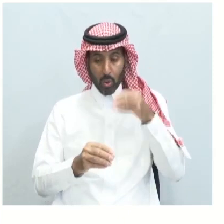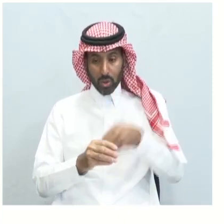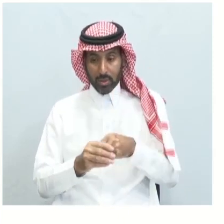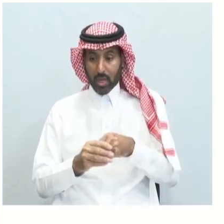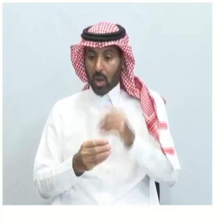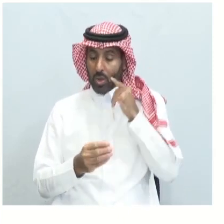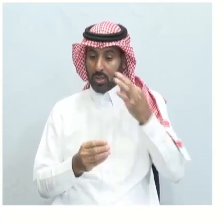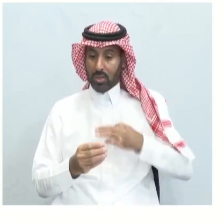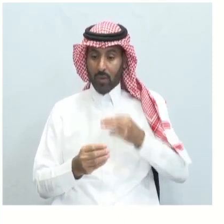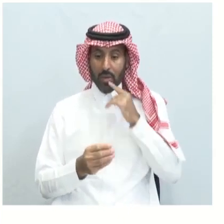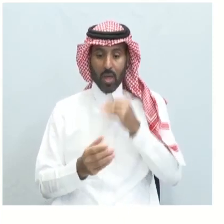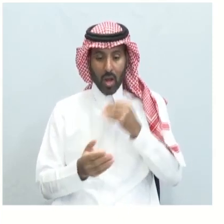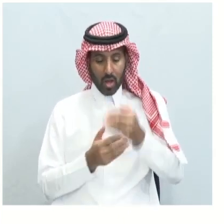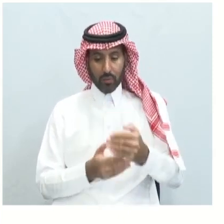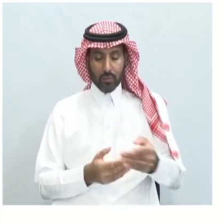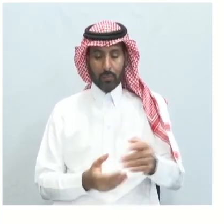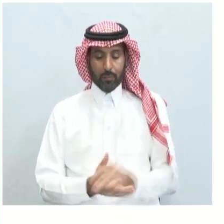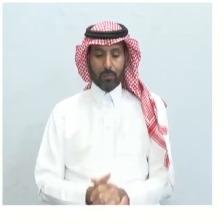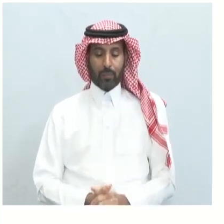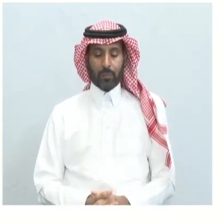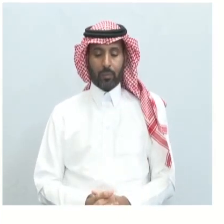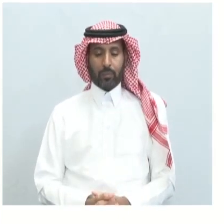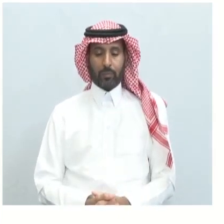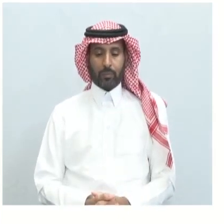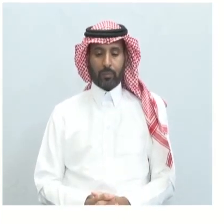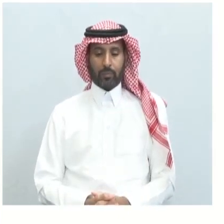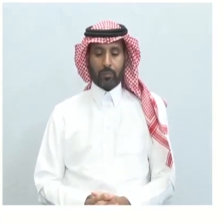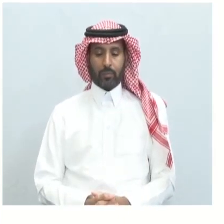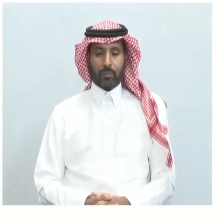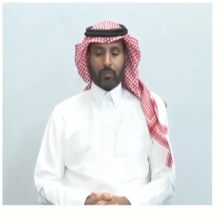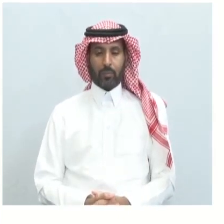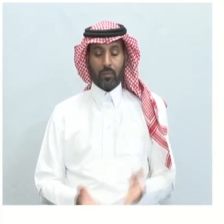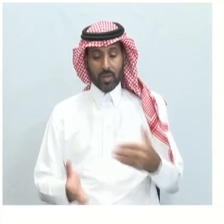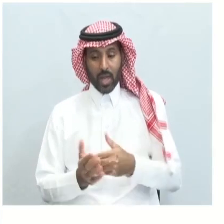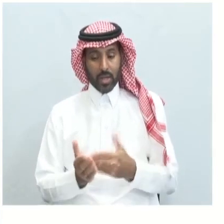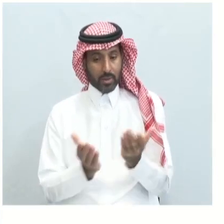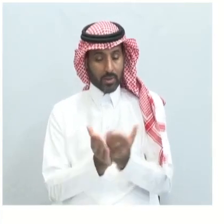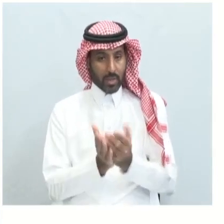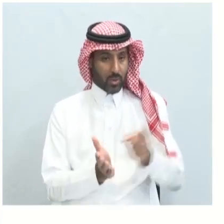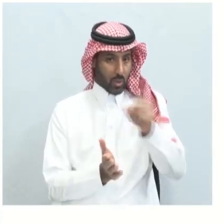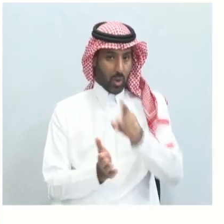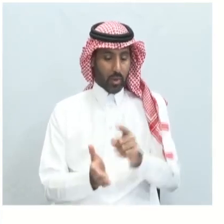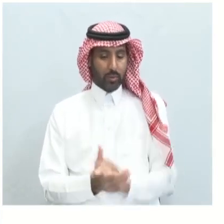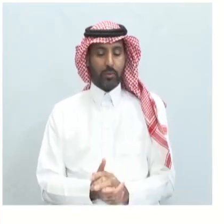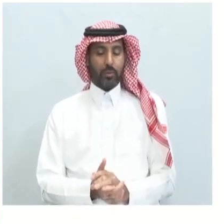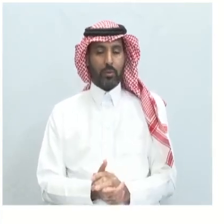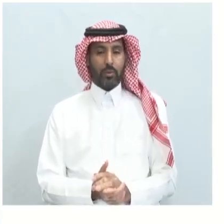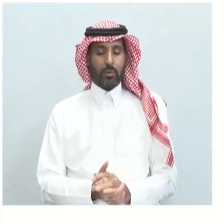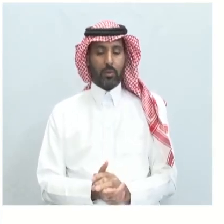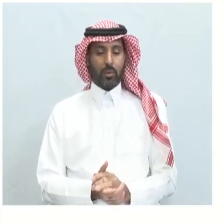واستخدامها وفقا للضوابط المحدده في نهايه الدرس سؤالي لكم اعزائي الطلاب